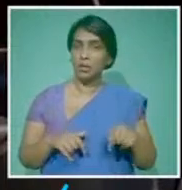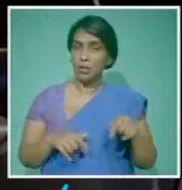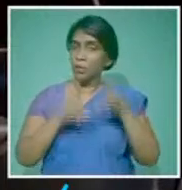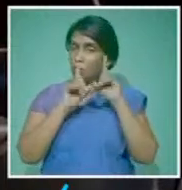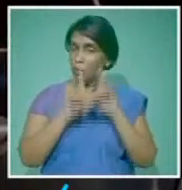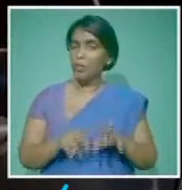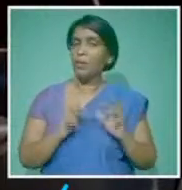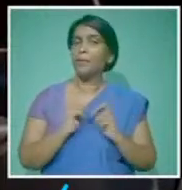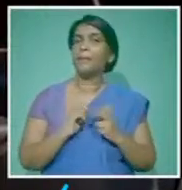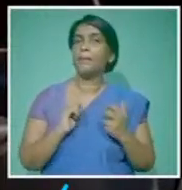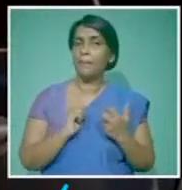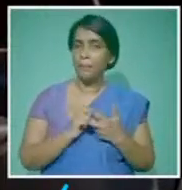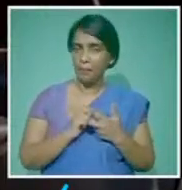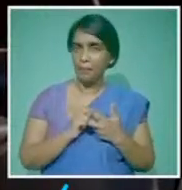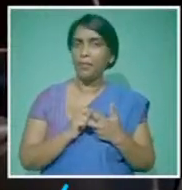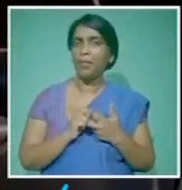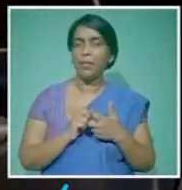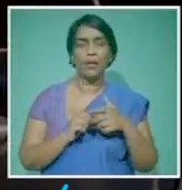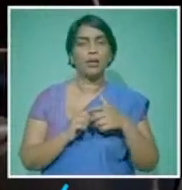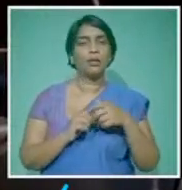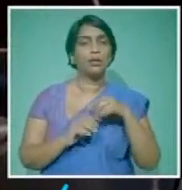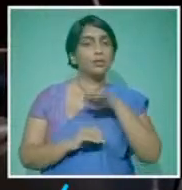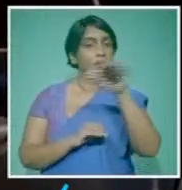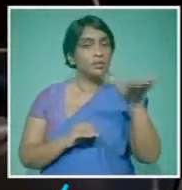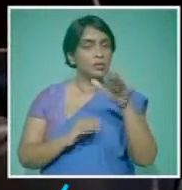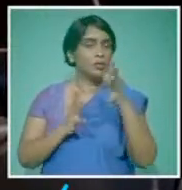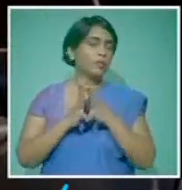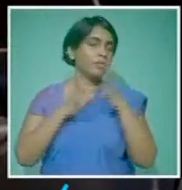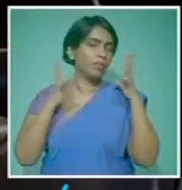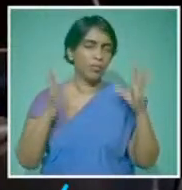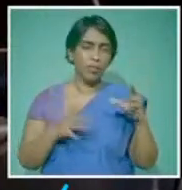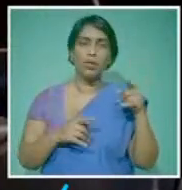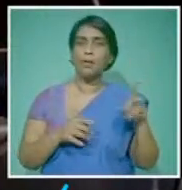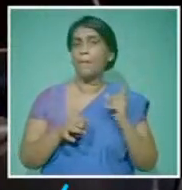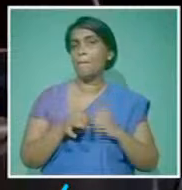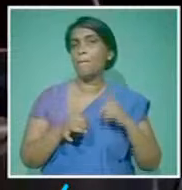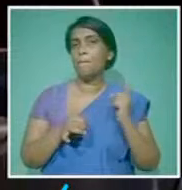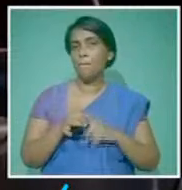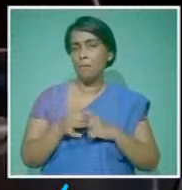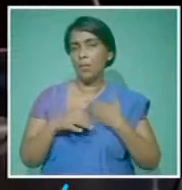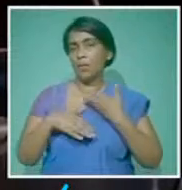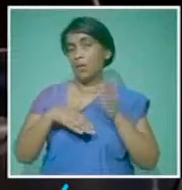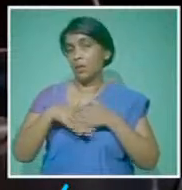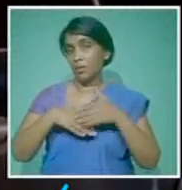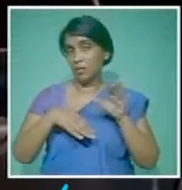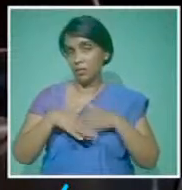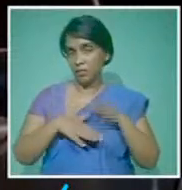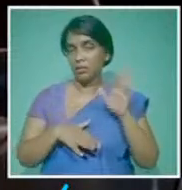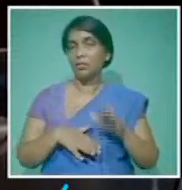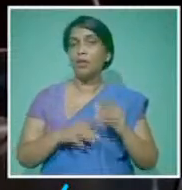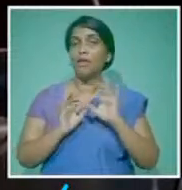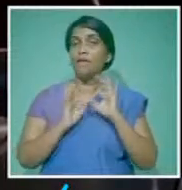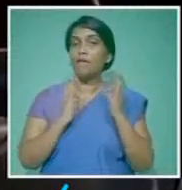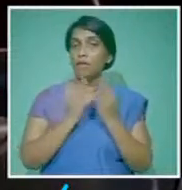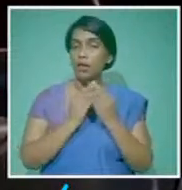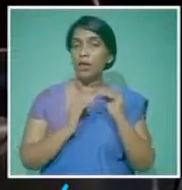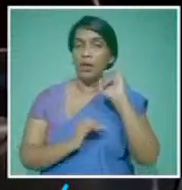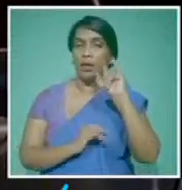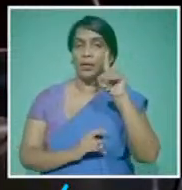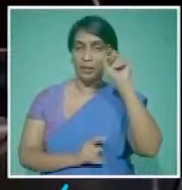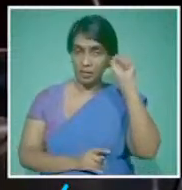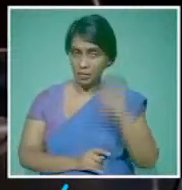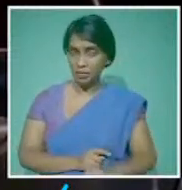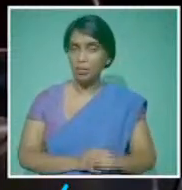दी तत्व आगतूल सामजे बहुतरया मे प्रश्न अट मून देनकोट पौल हेट एक